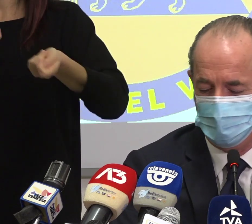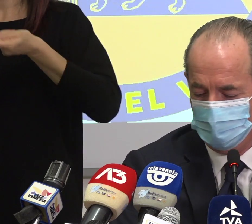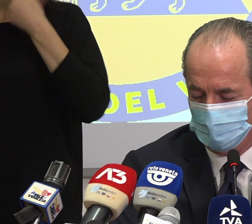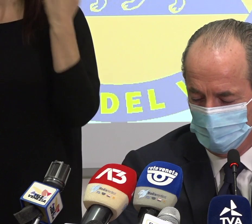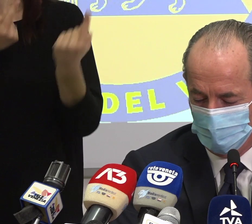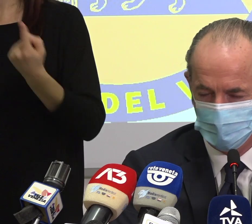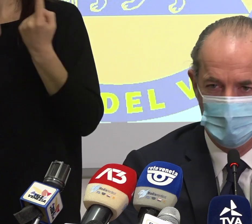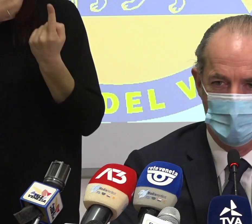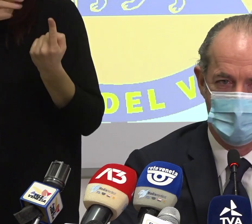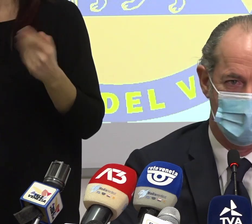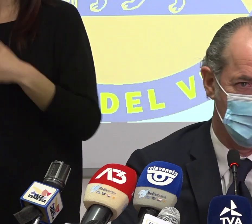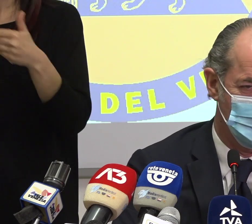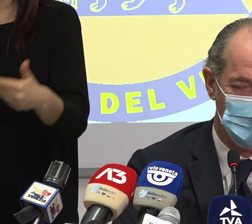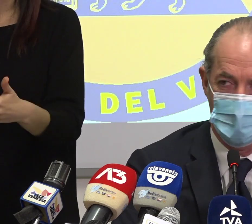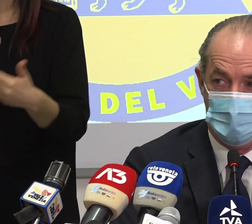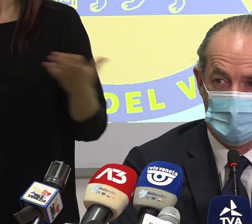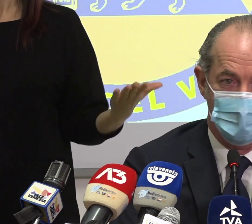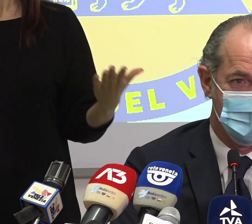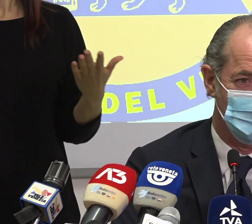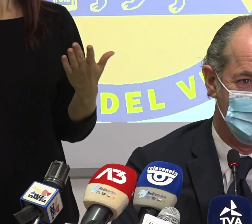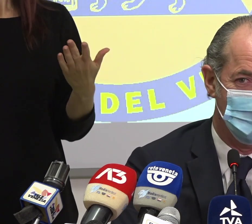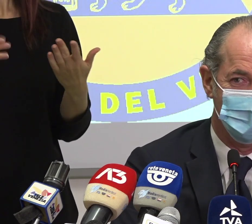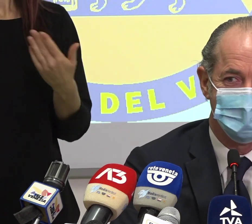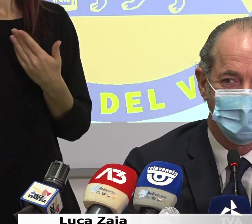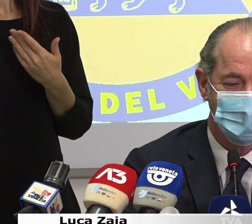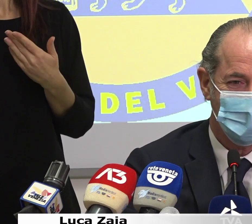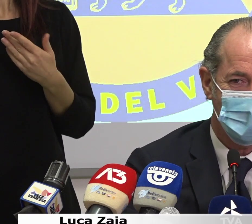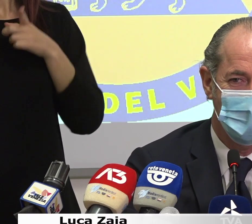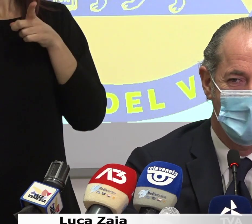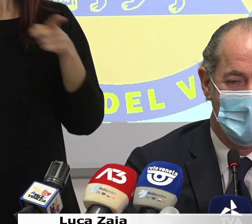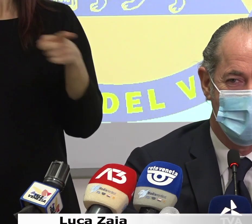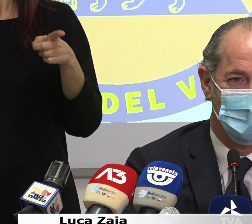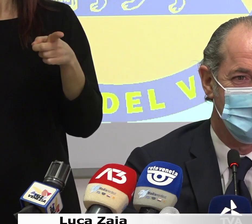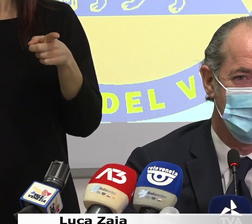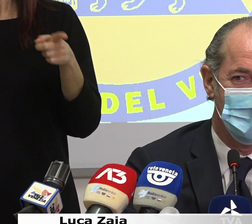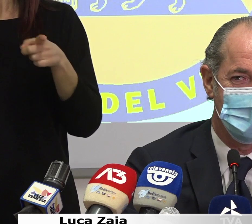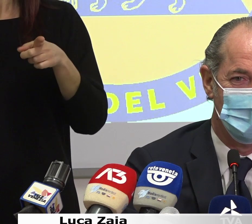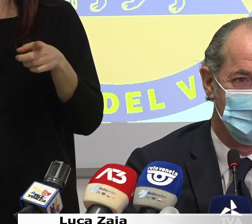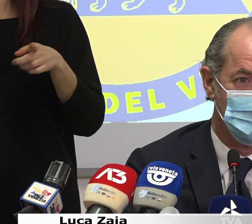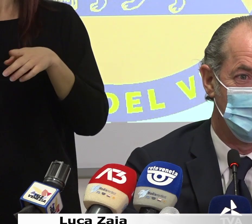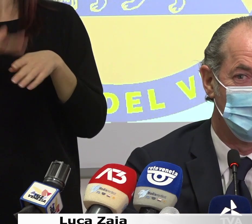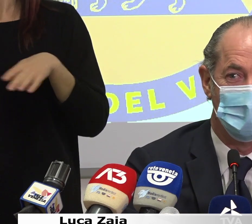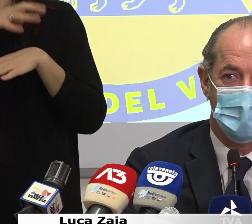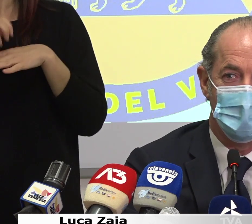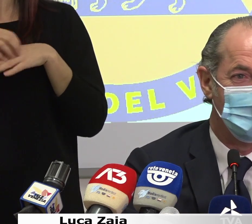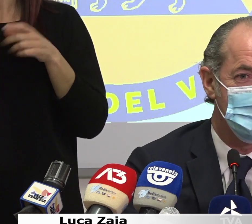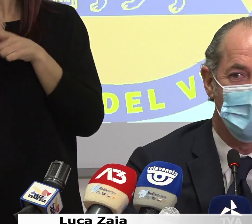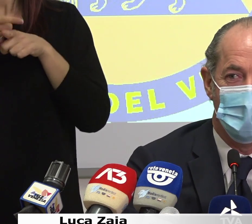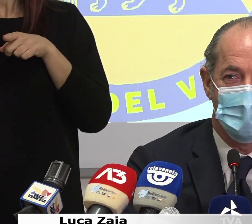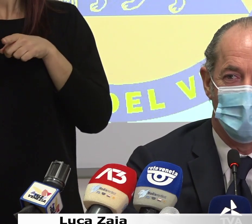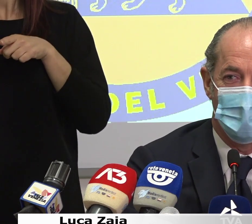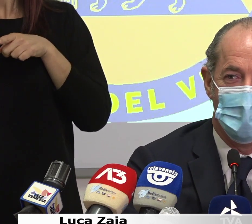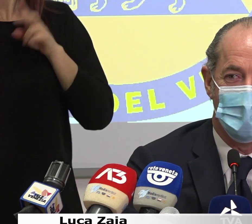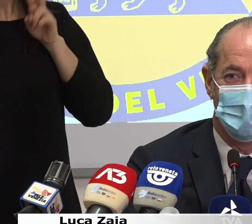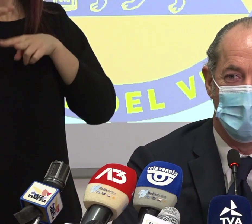tagliandi ne ho fatto io accenno con voi per un semplice motivo che se fosse rimasto soprattutto il termine del 5